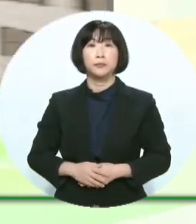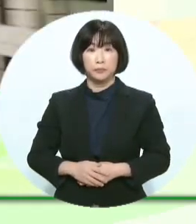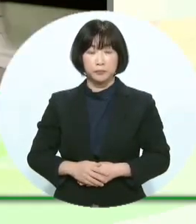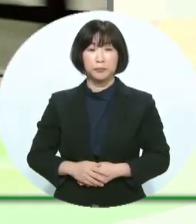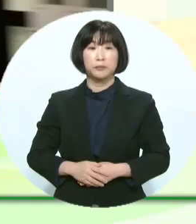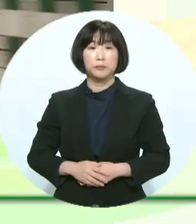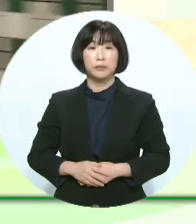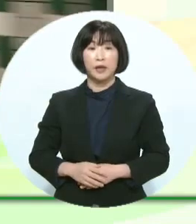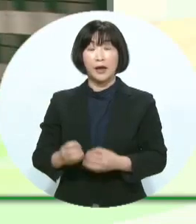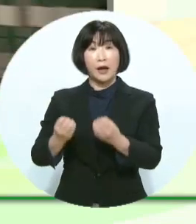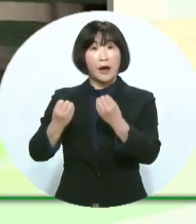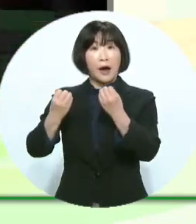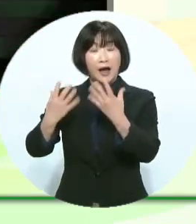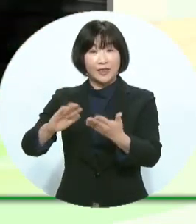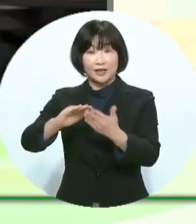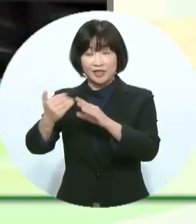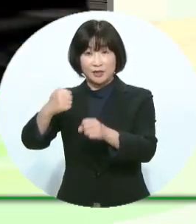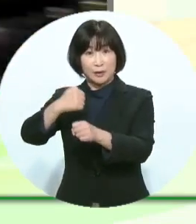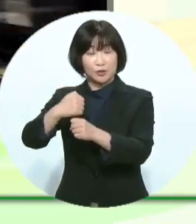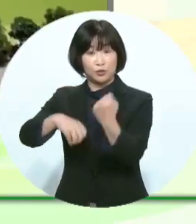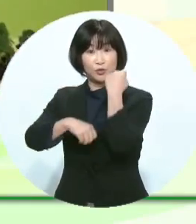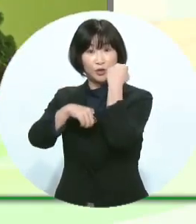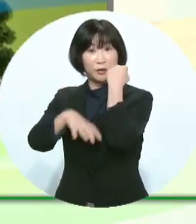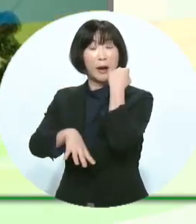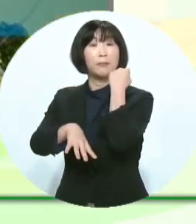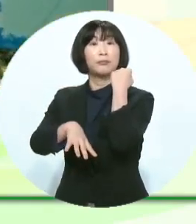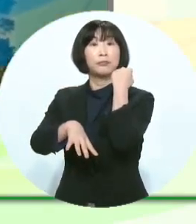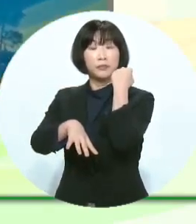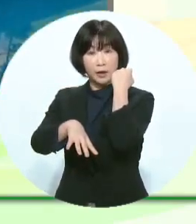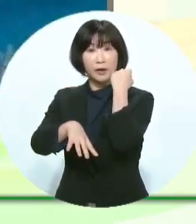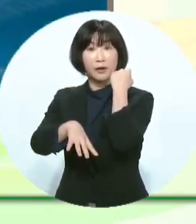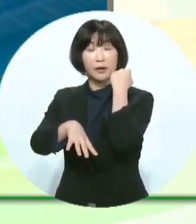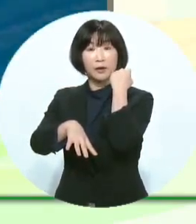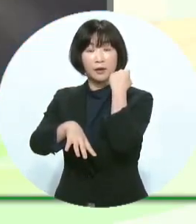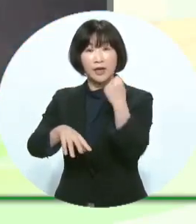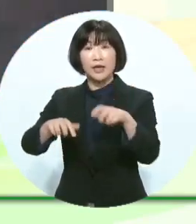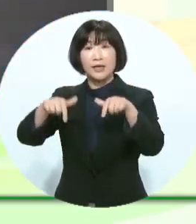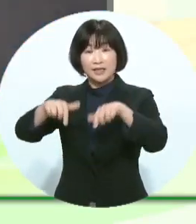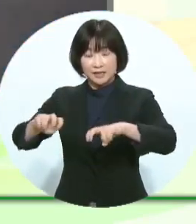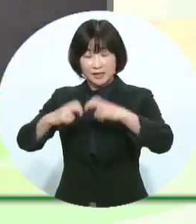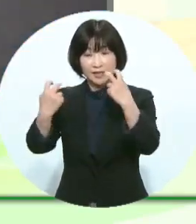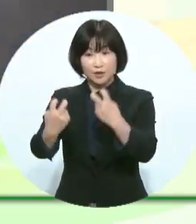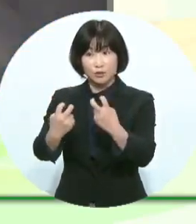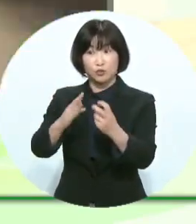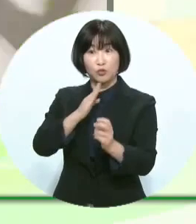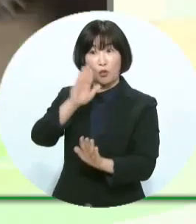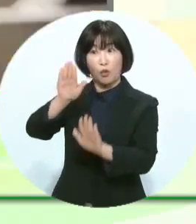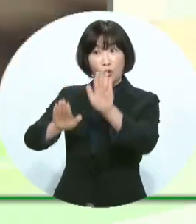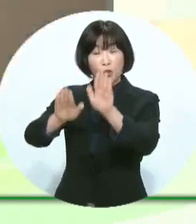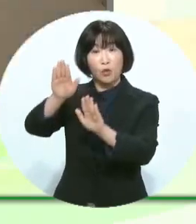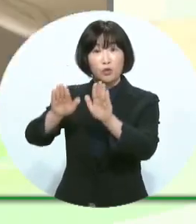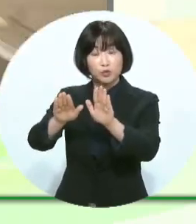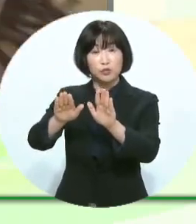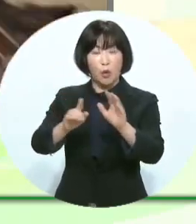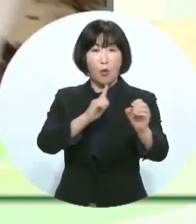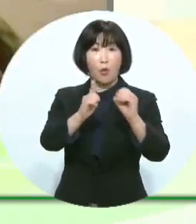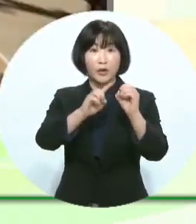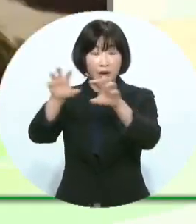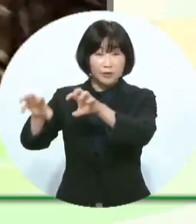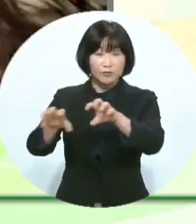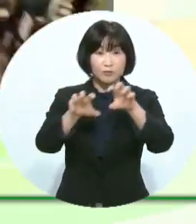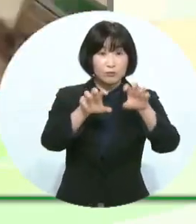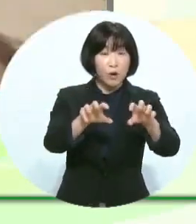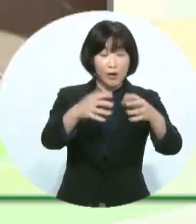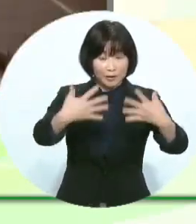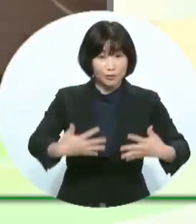そして新しい街づくりの基盤として高精度な西新宿のデジタルツイン動画が配信されています